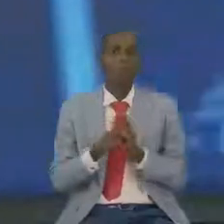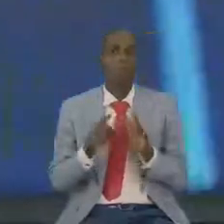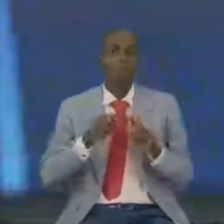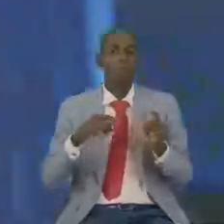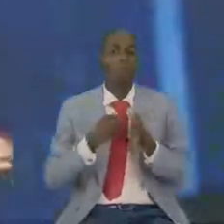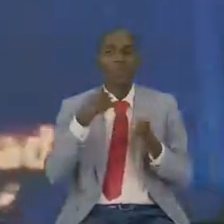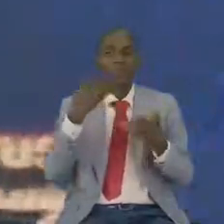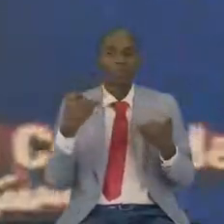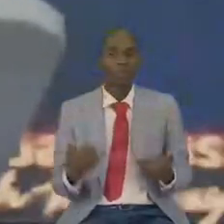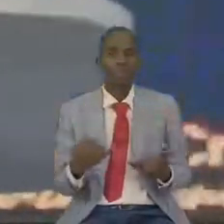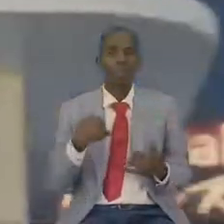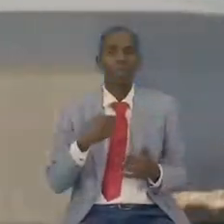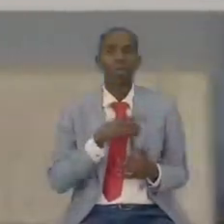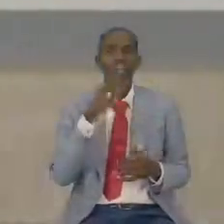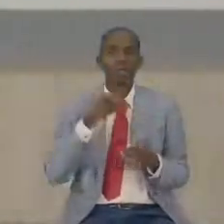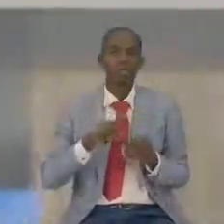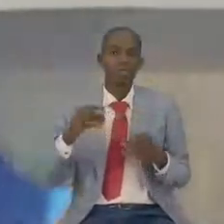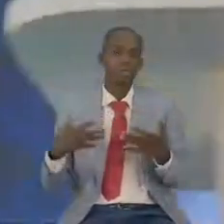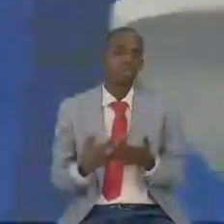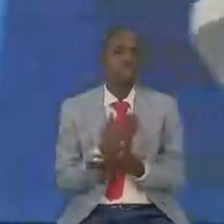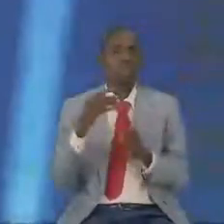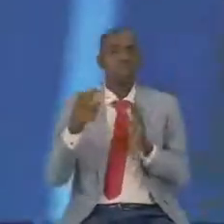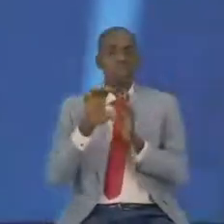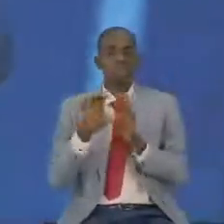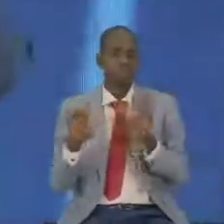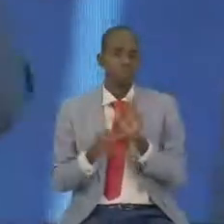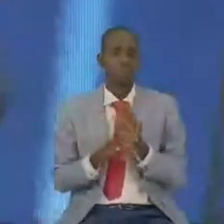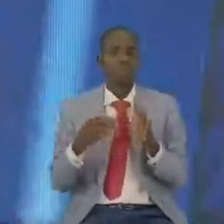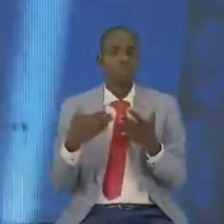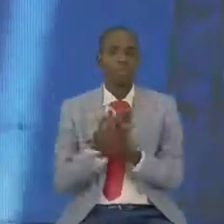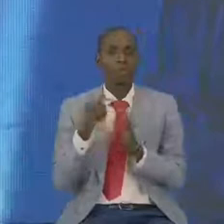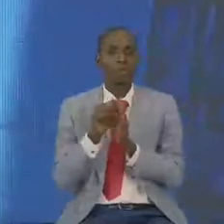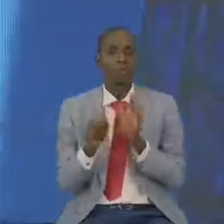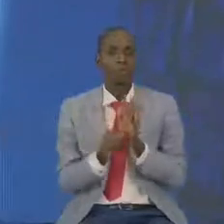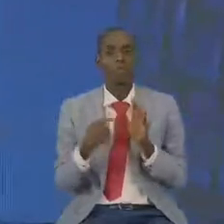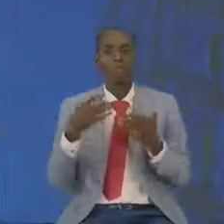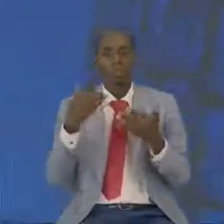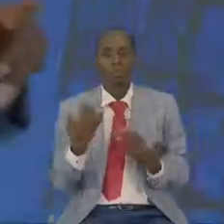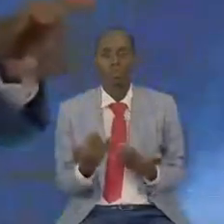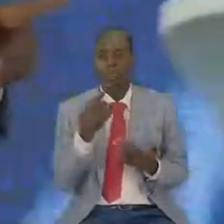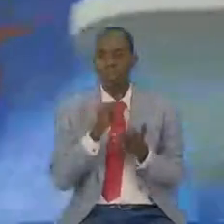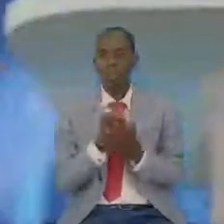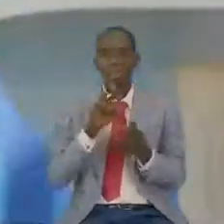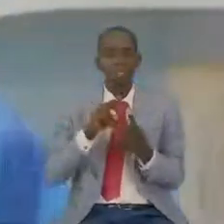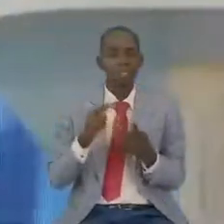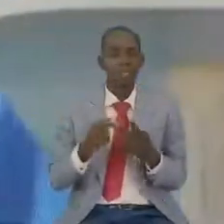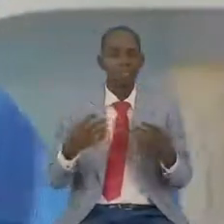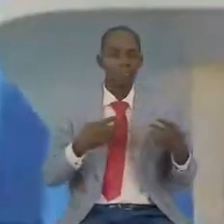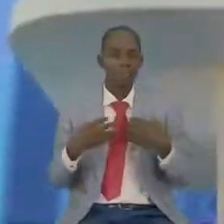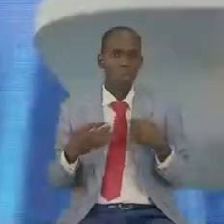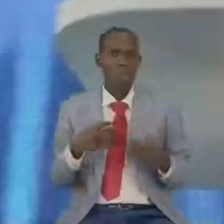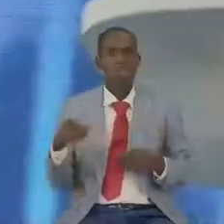Maintenant que nous sommes dans le Nouveau Testament, dans la Nouvelle Alliance, il dit, ne murmurez pas